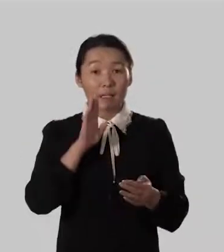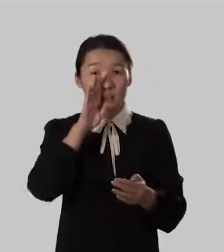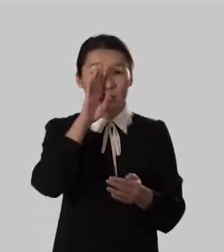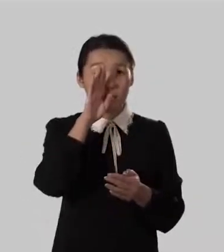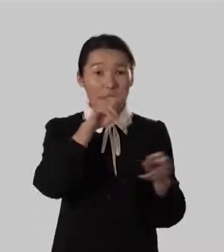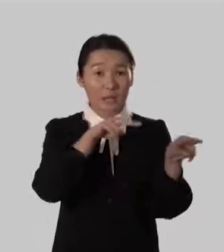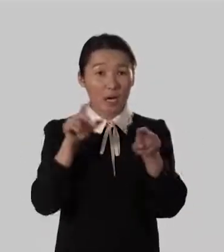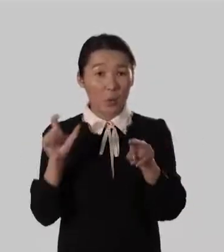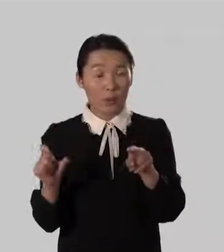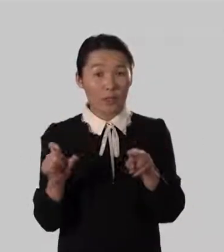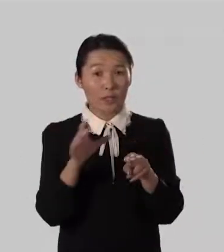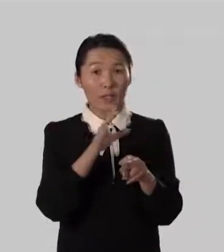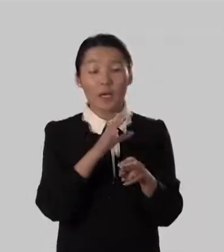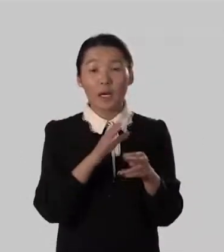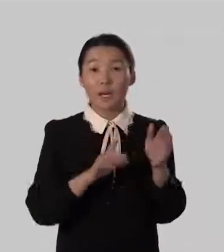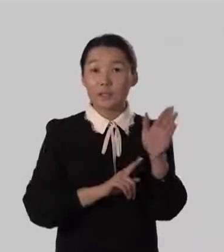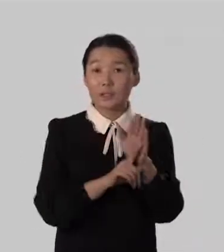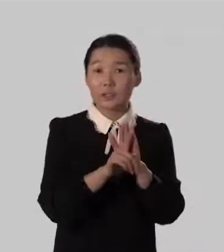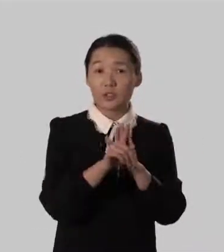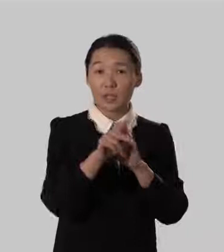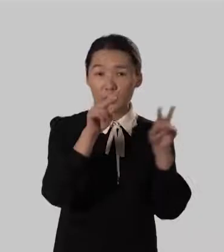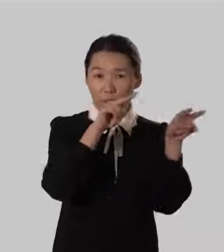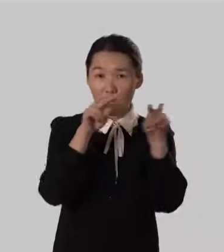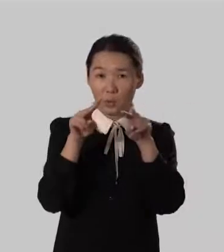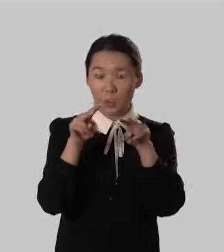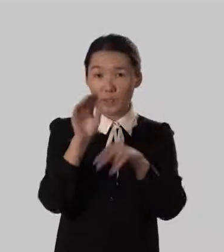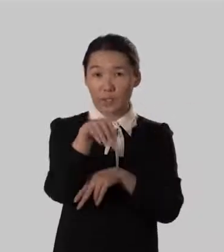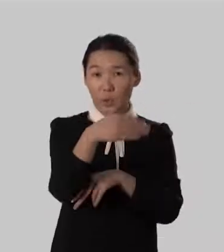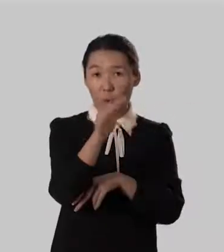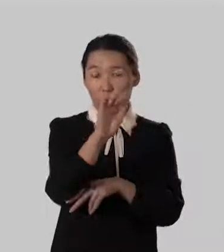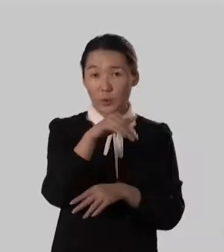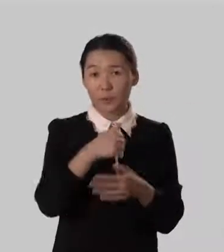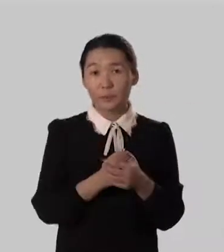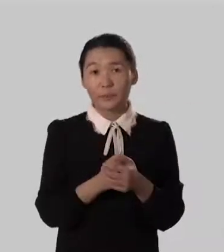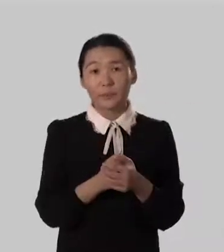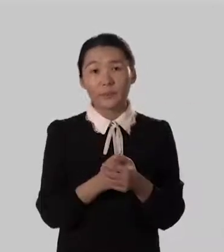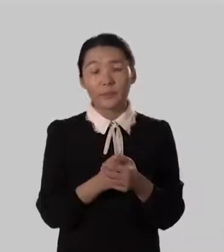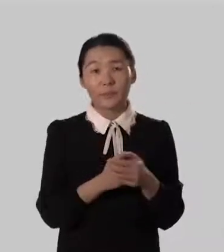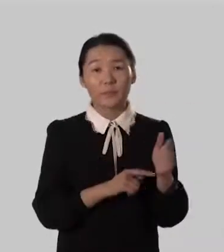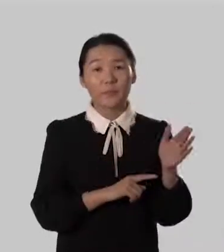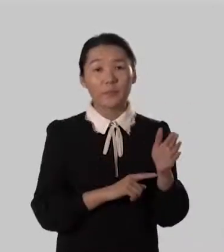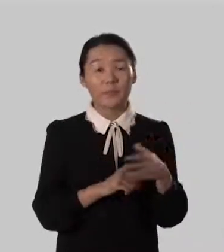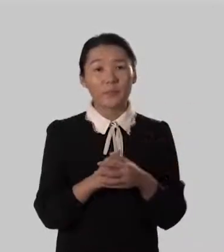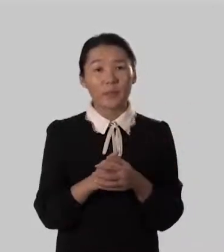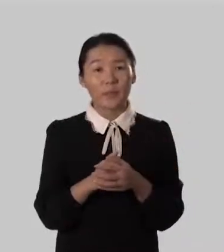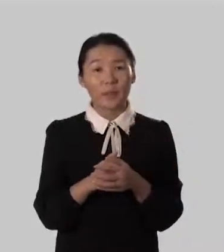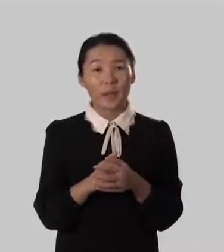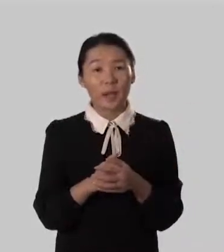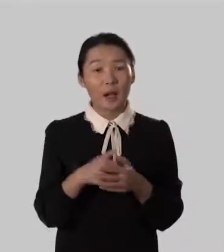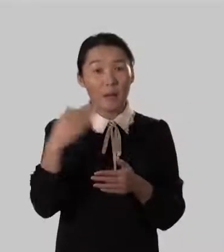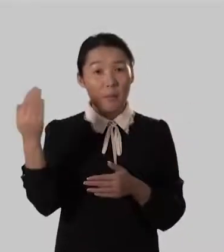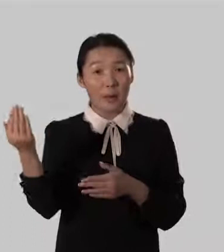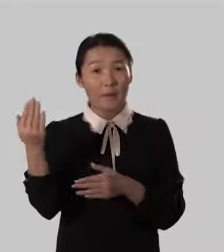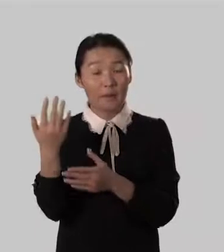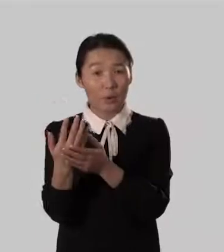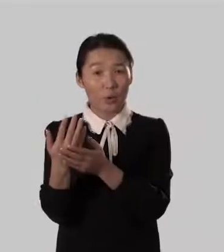караулить кобру когда она выползает из норы охотник рогулька прижимает змеиную шею к песку